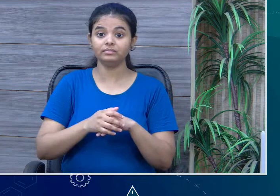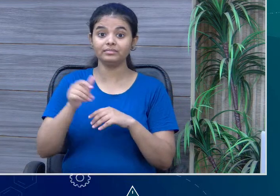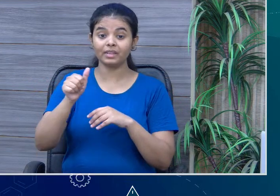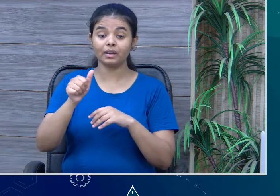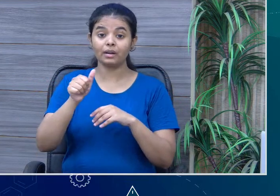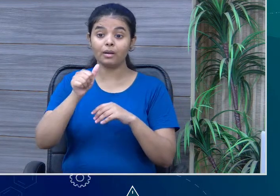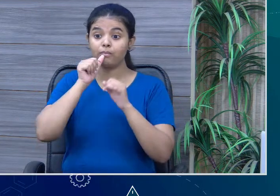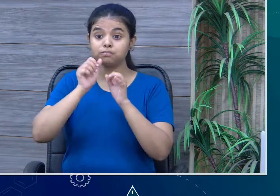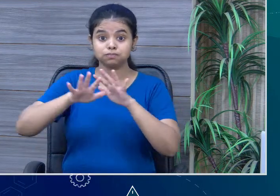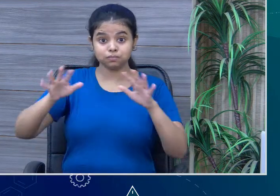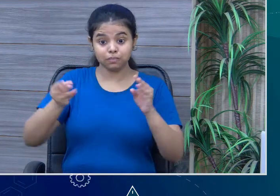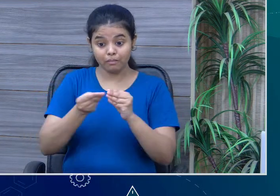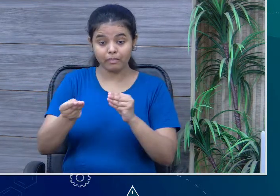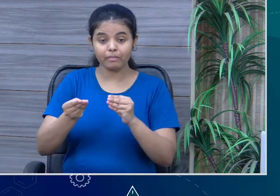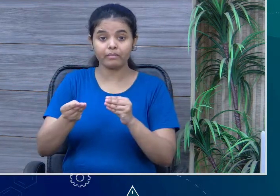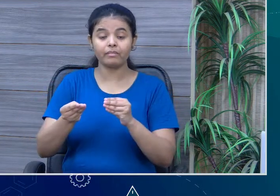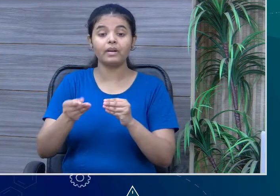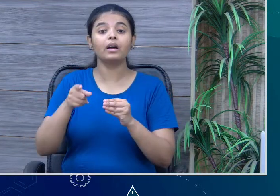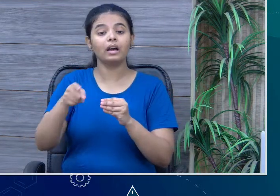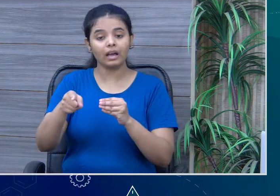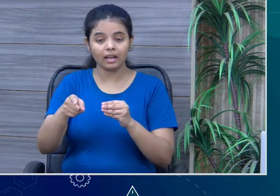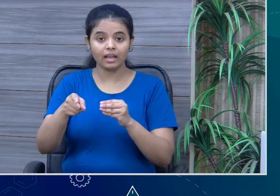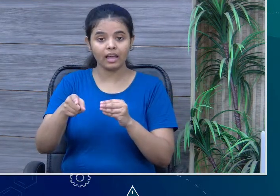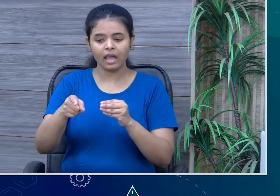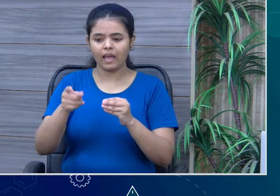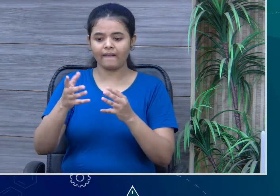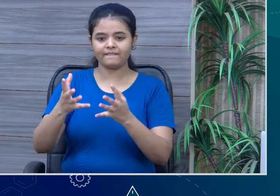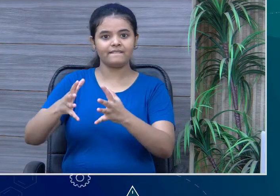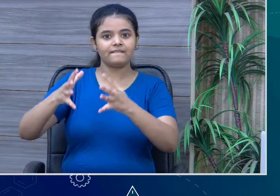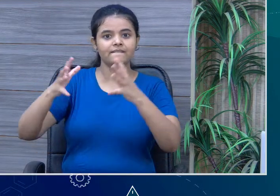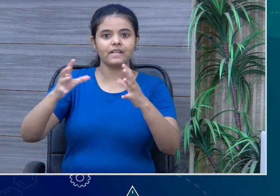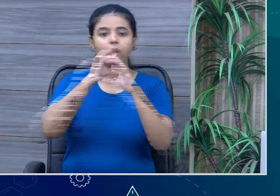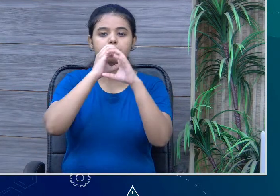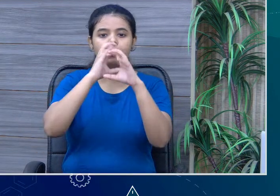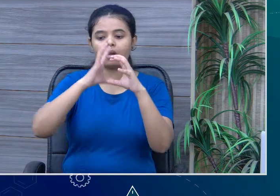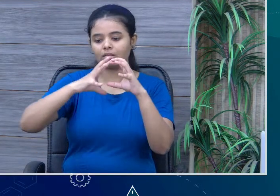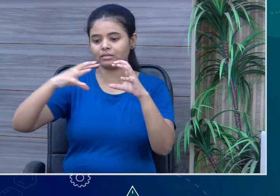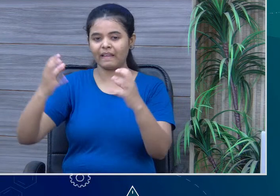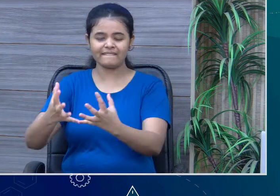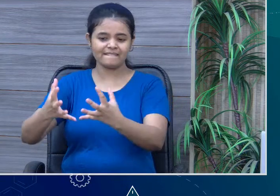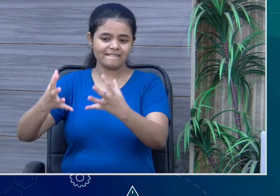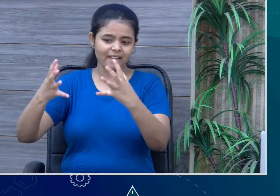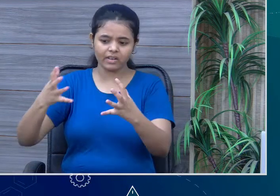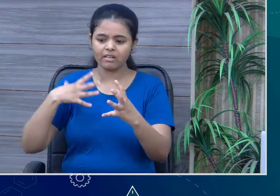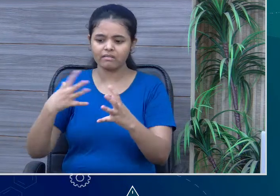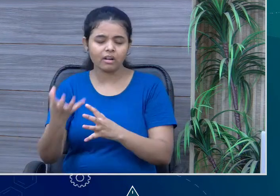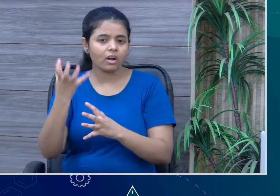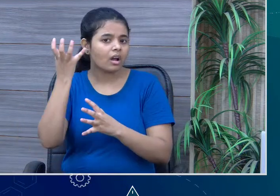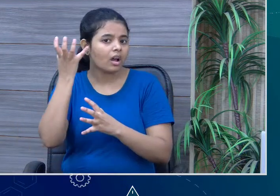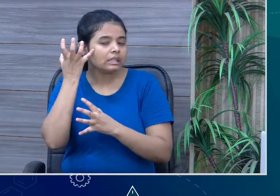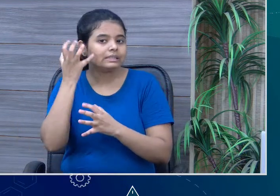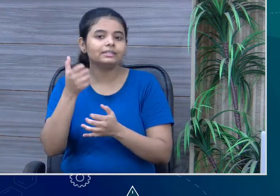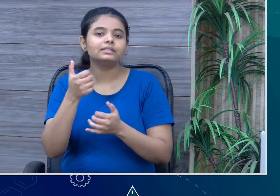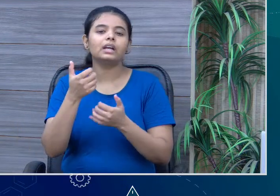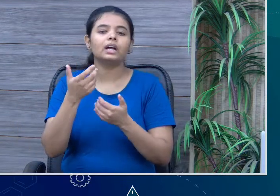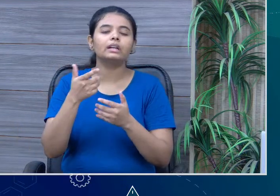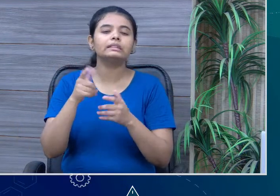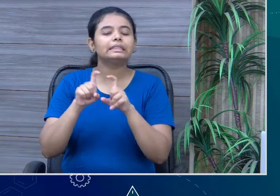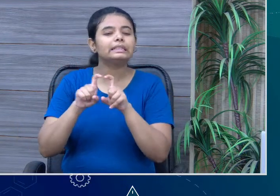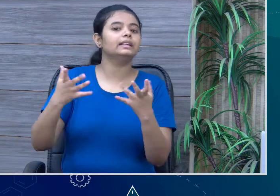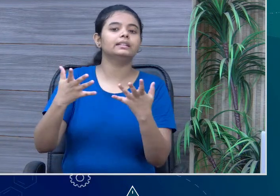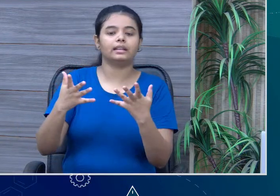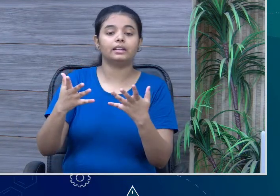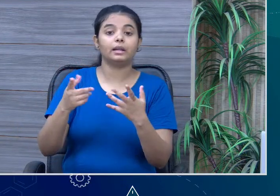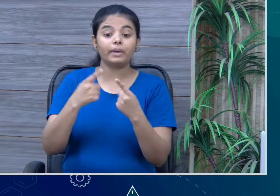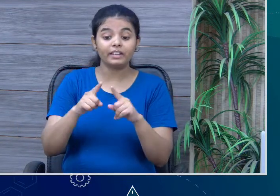ज़्यादा, because जो heavy होते हैं sing, they cannot sing much, but थोड़े देर ज़रूर sing करते because that volume of that shell is